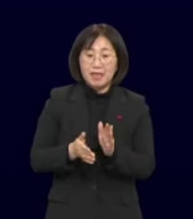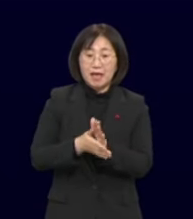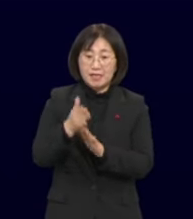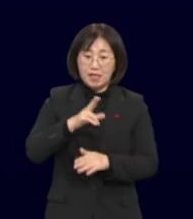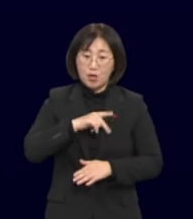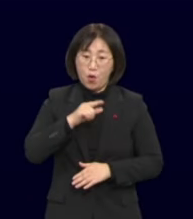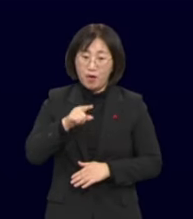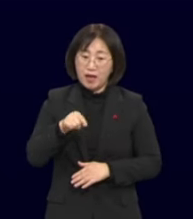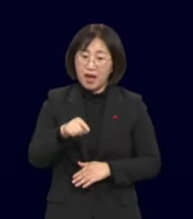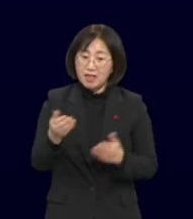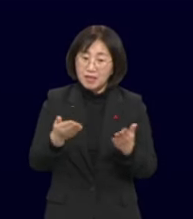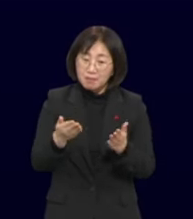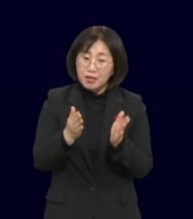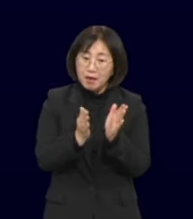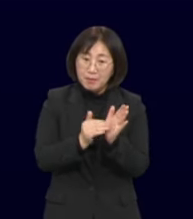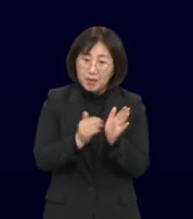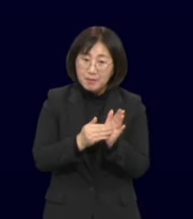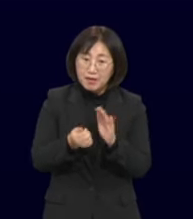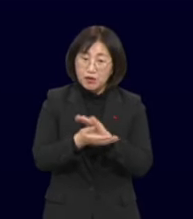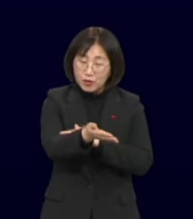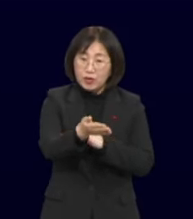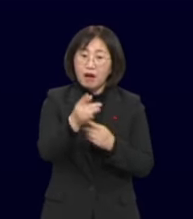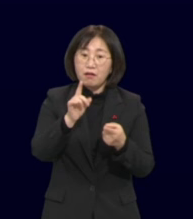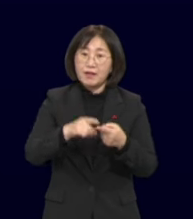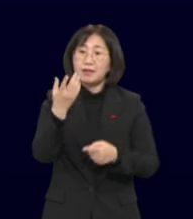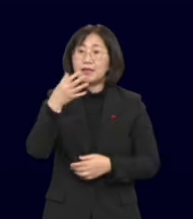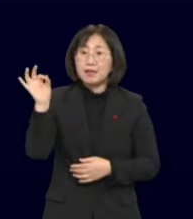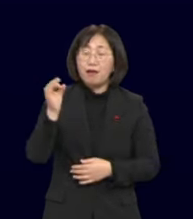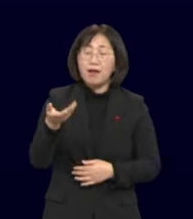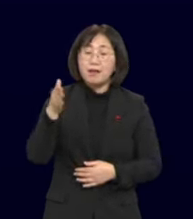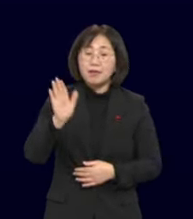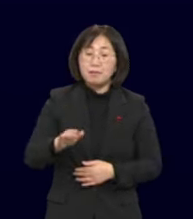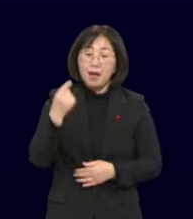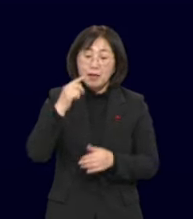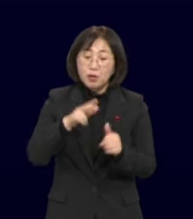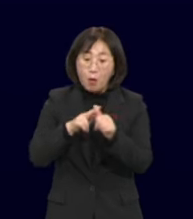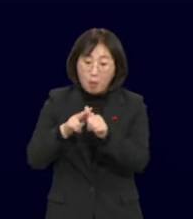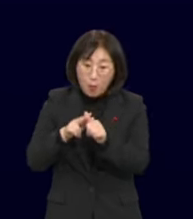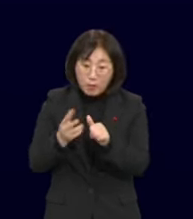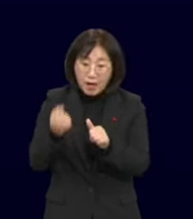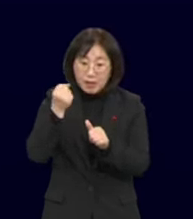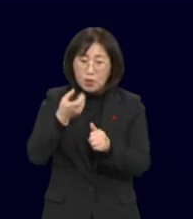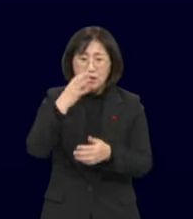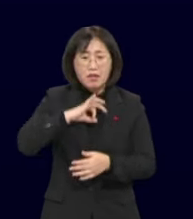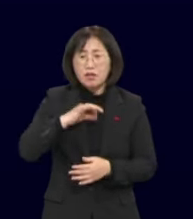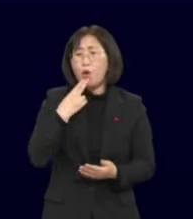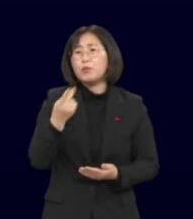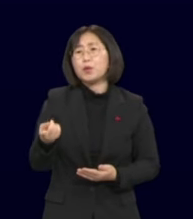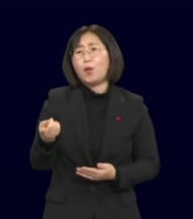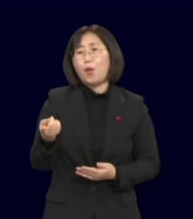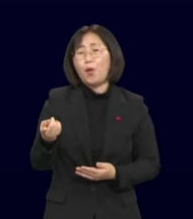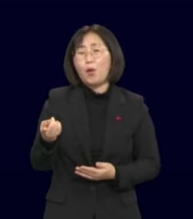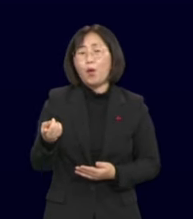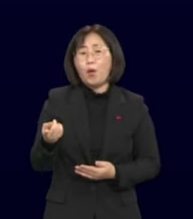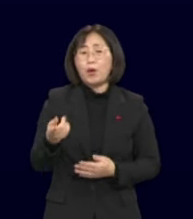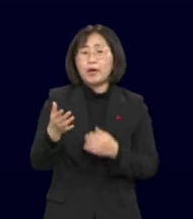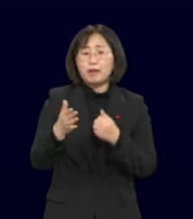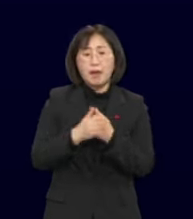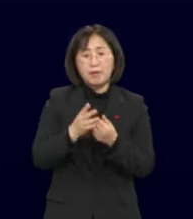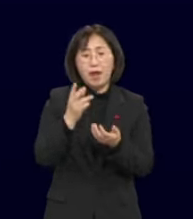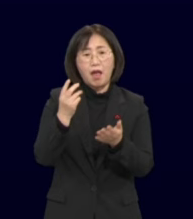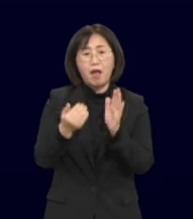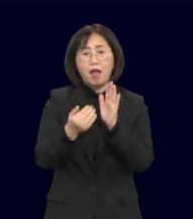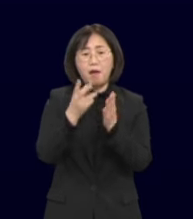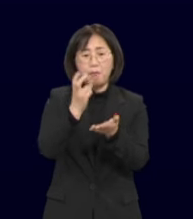계약 정보가 직무상 비밀에 해당하는 자료라고 인정했지만 정보를 이용해 실제 이익을 본 일이 없었기 때문에